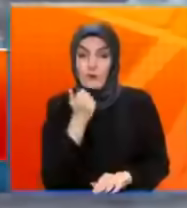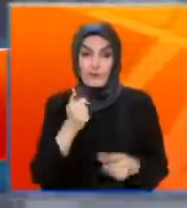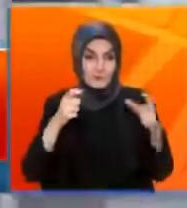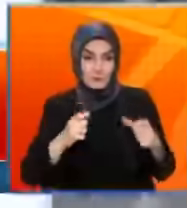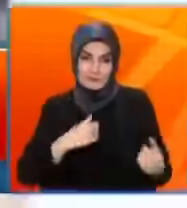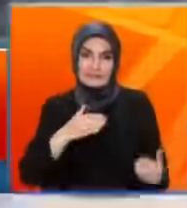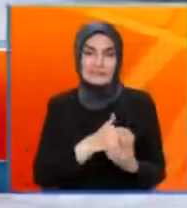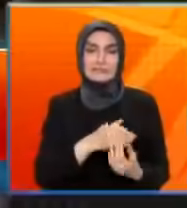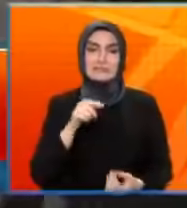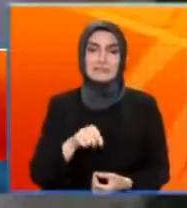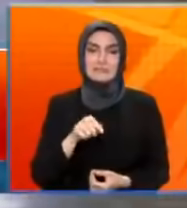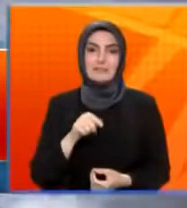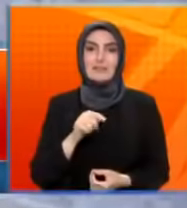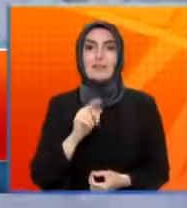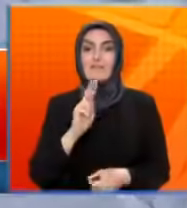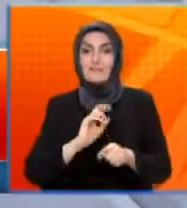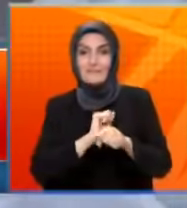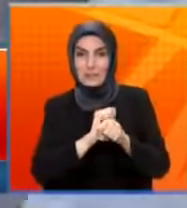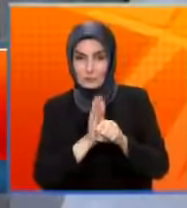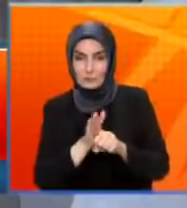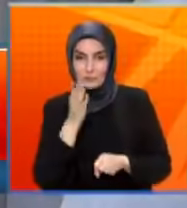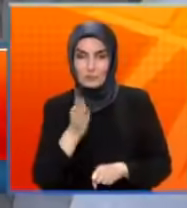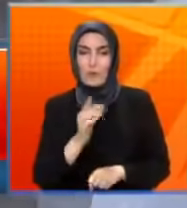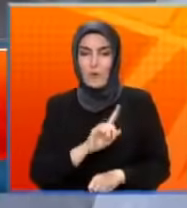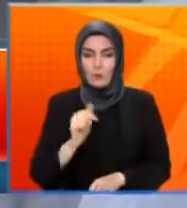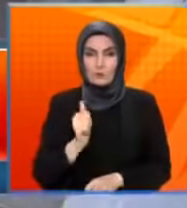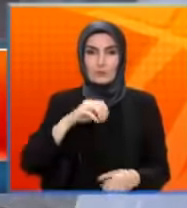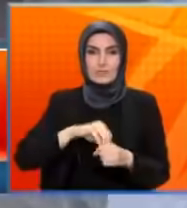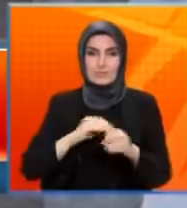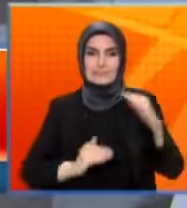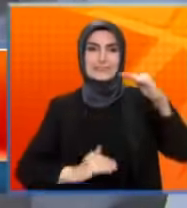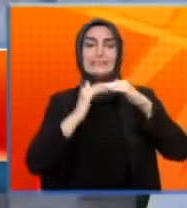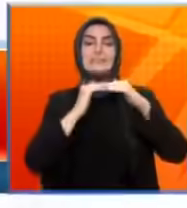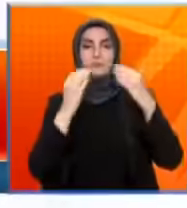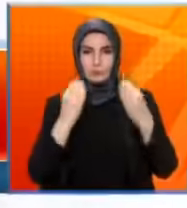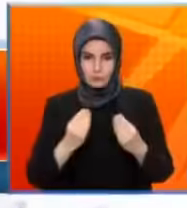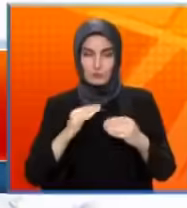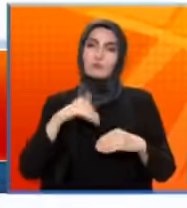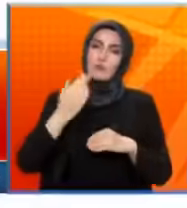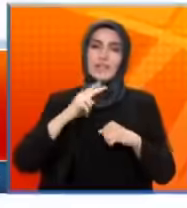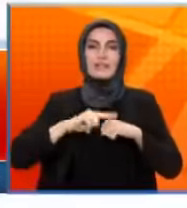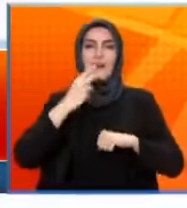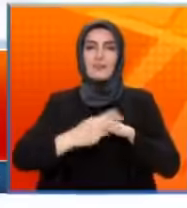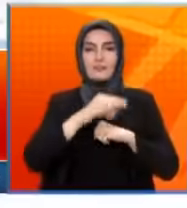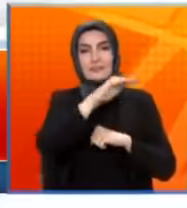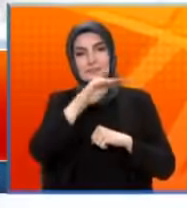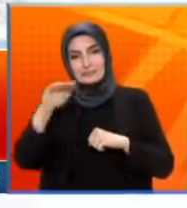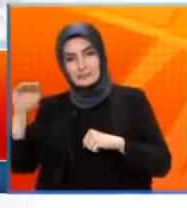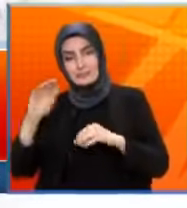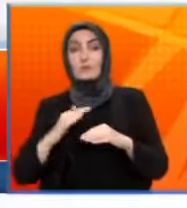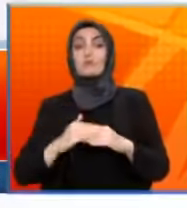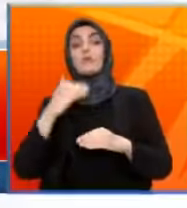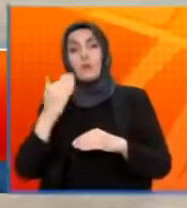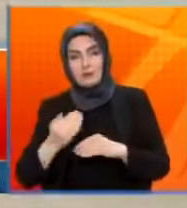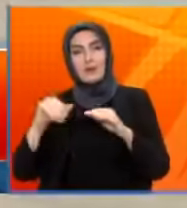virüsün o gün içinde fik yapacağı ardından iki haftalık Plato süreci yani Dur Anlaşılacağı ve sonrasında da azalmaya